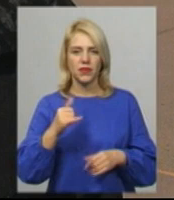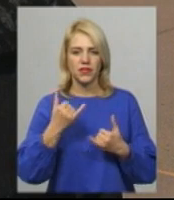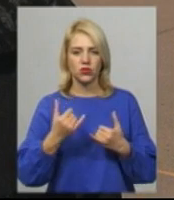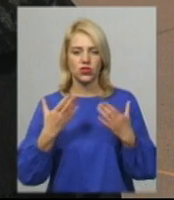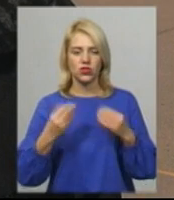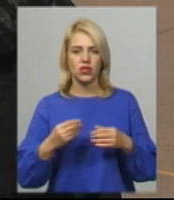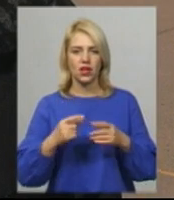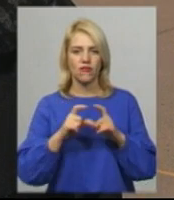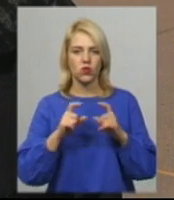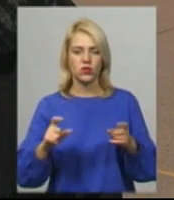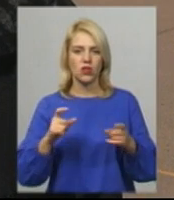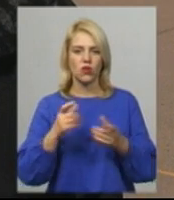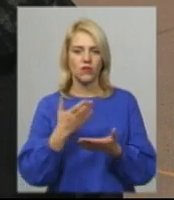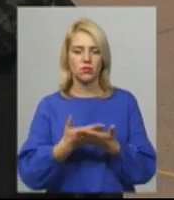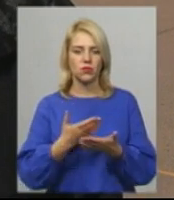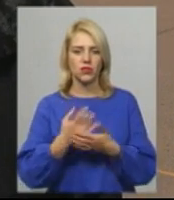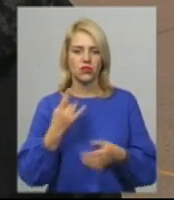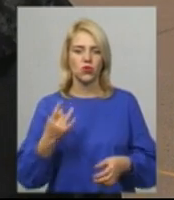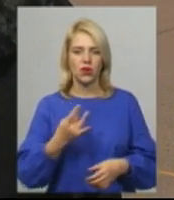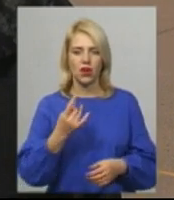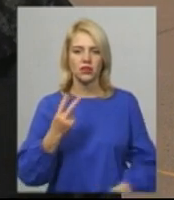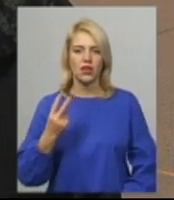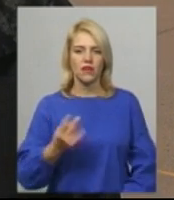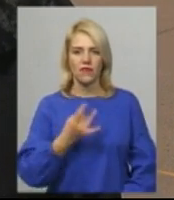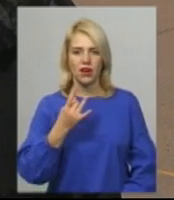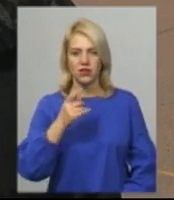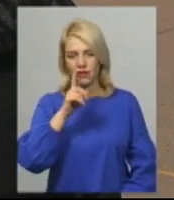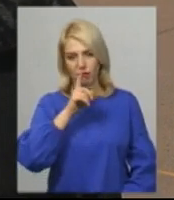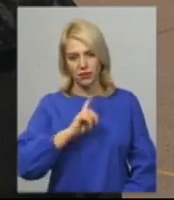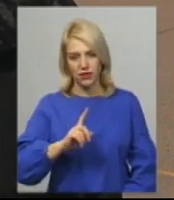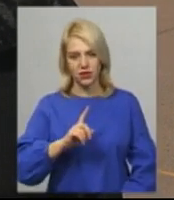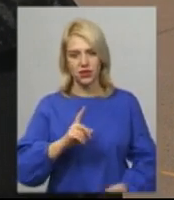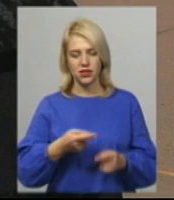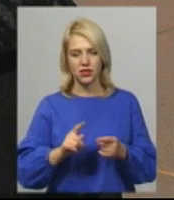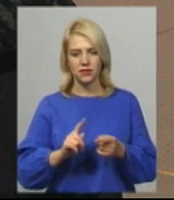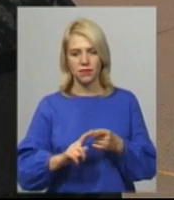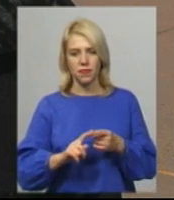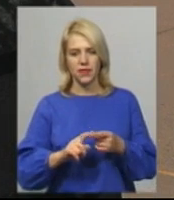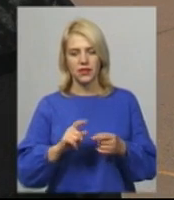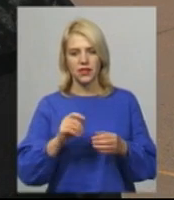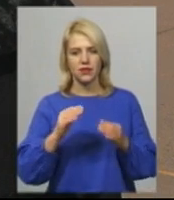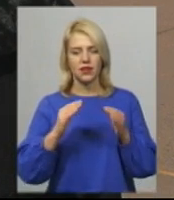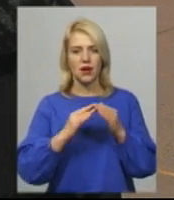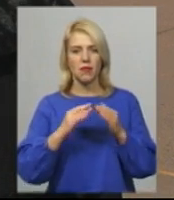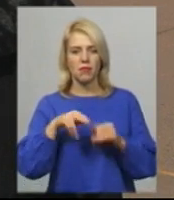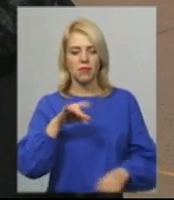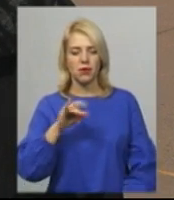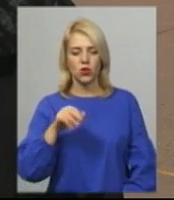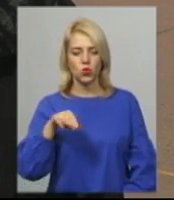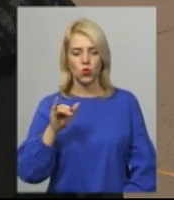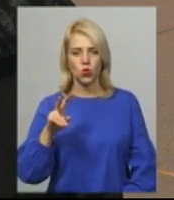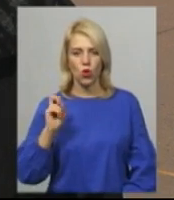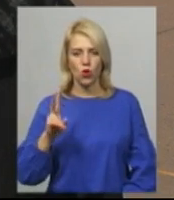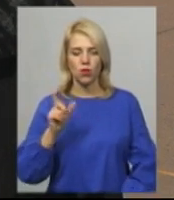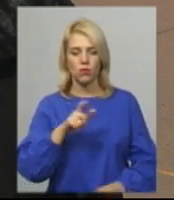установі приблизно раз-два в місяці, тому, що в установі є пертулок, тимчасове проживання проживають люди, які